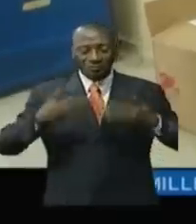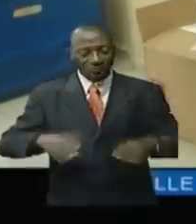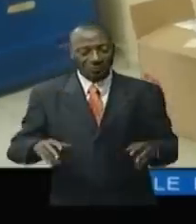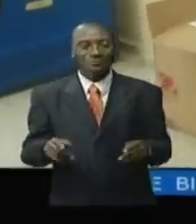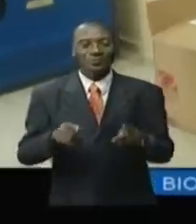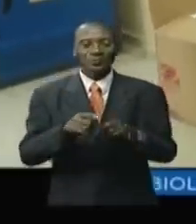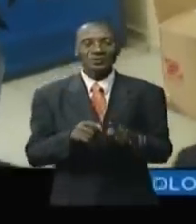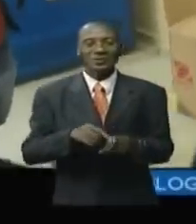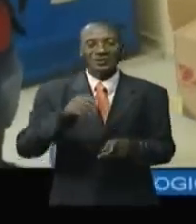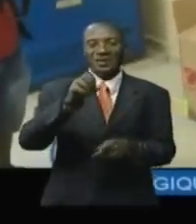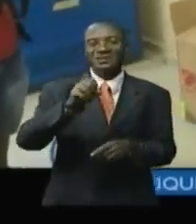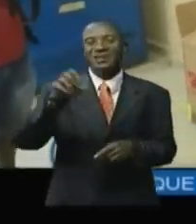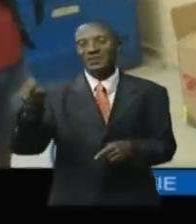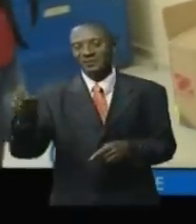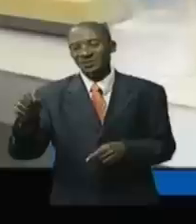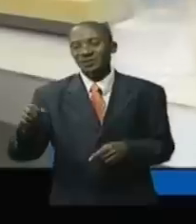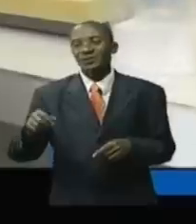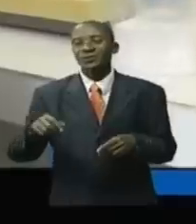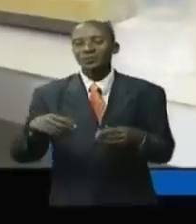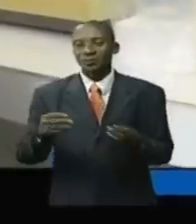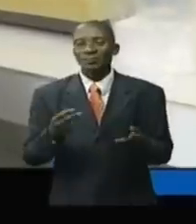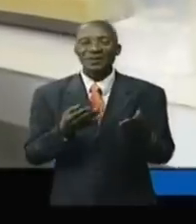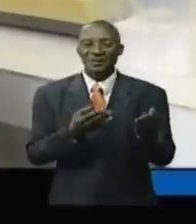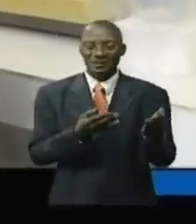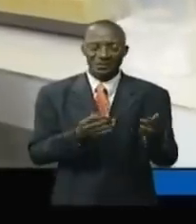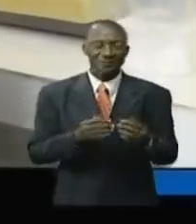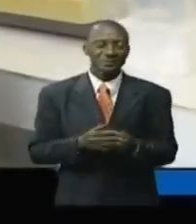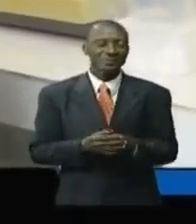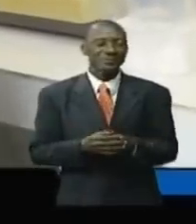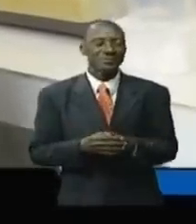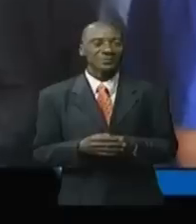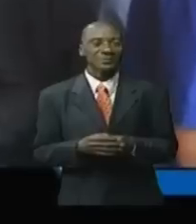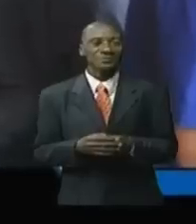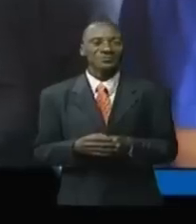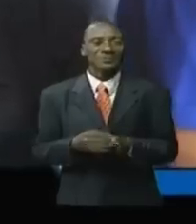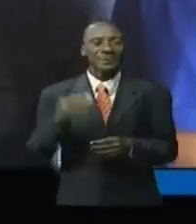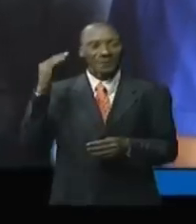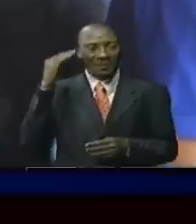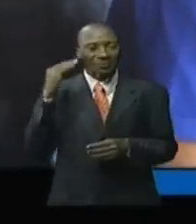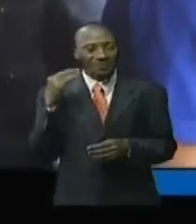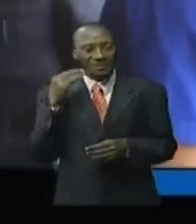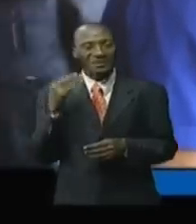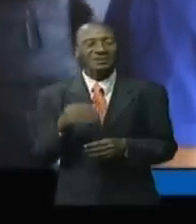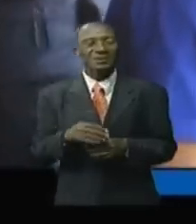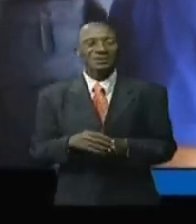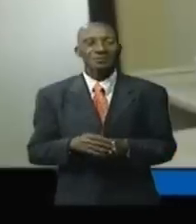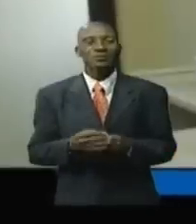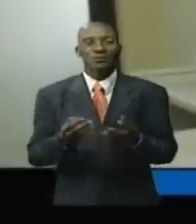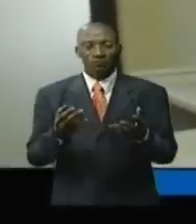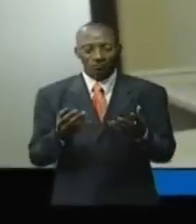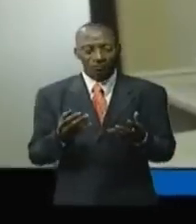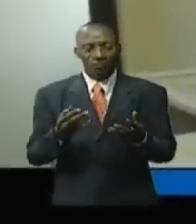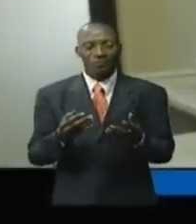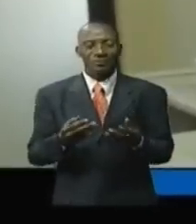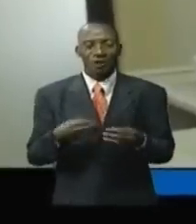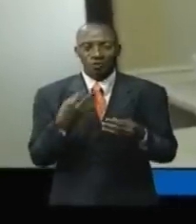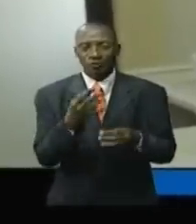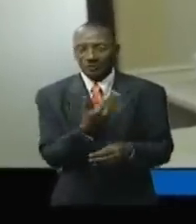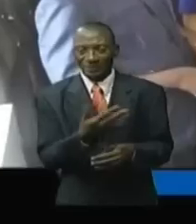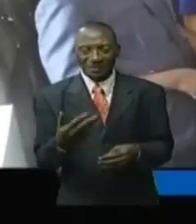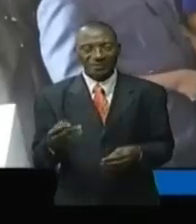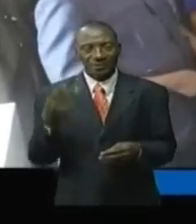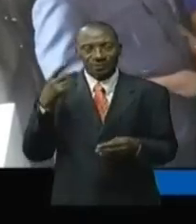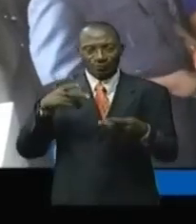la couverture santé universelle. Le ministre Panda a voulu ainsi permettre un diagnostic rapide et une prise en charge